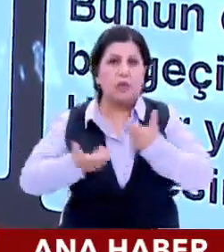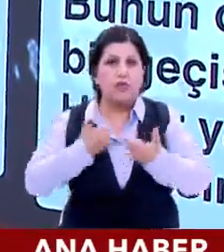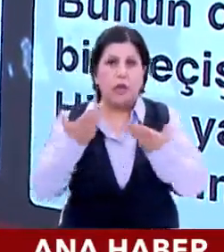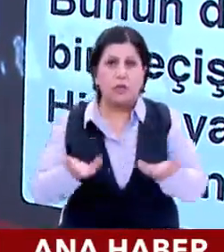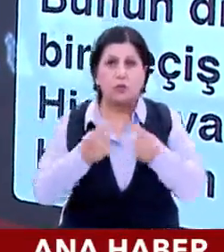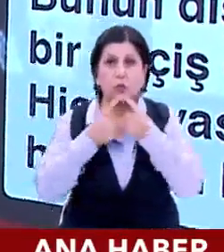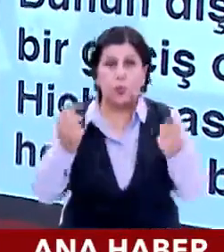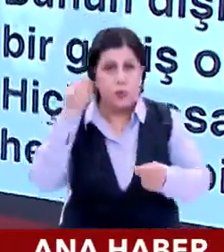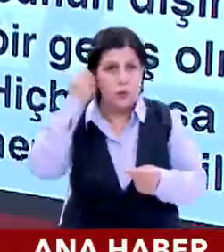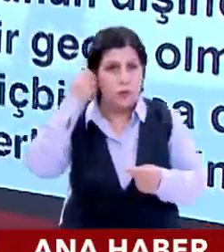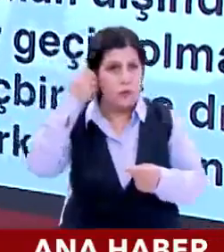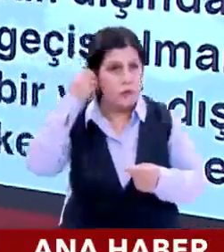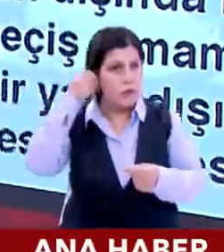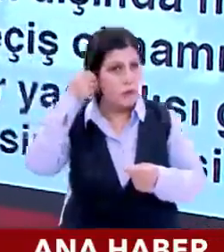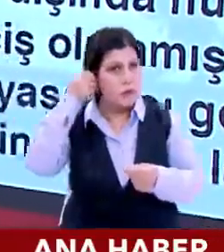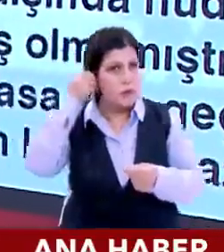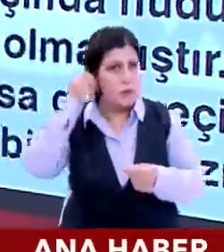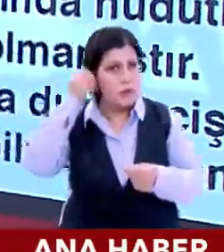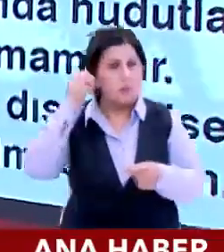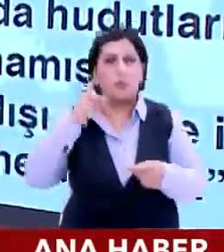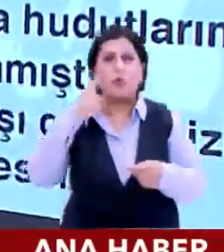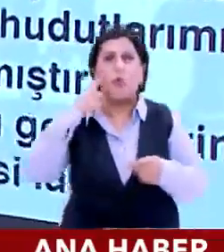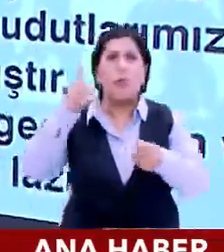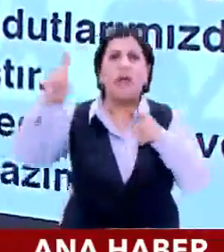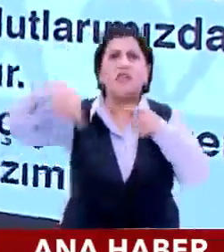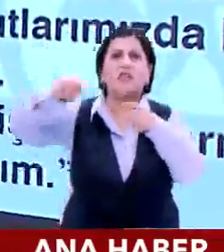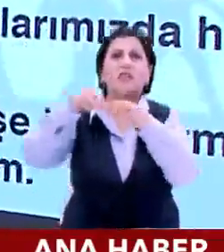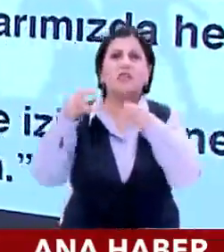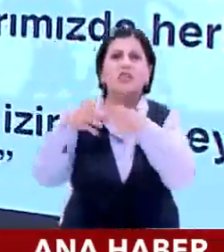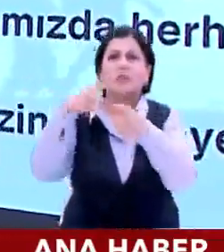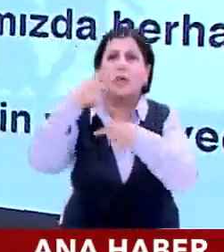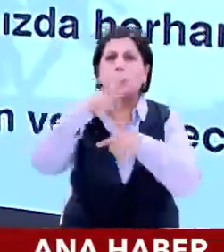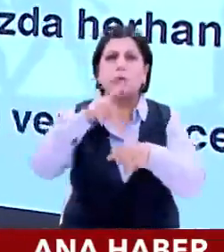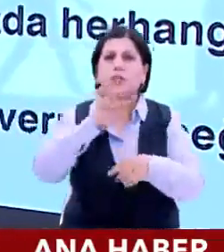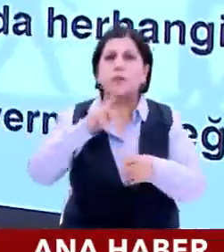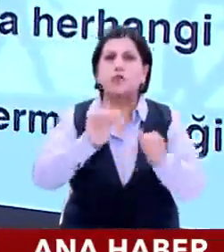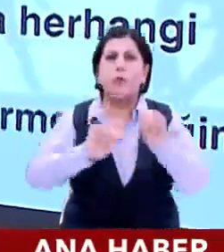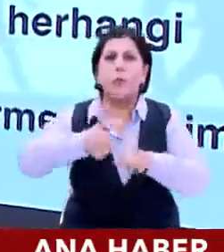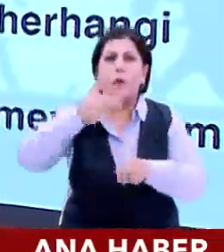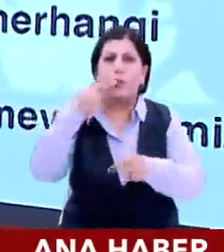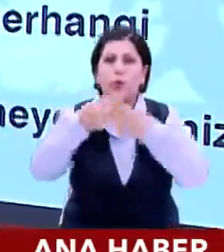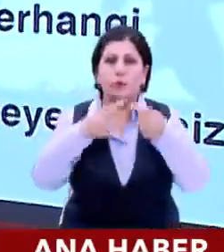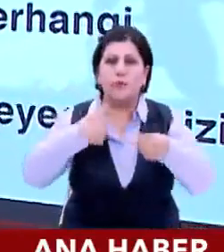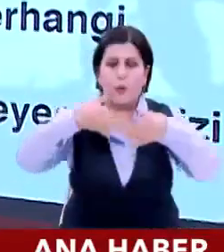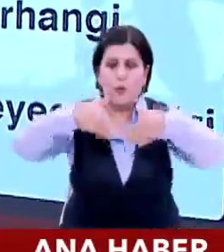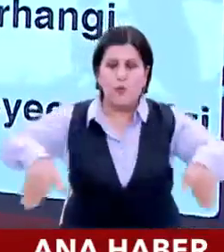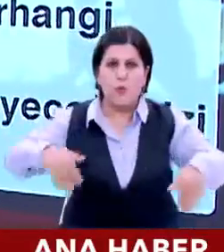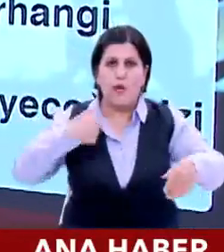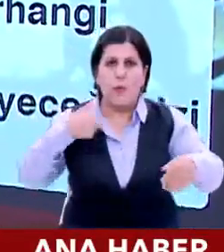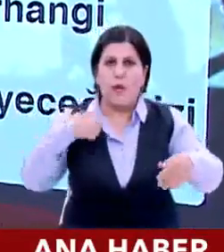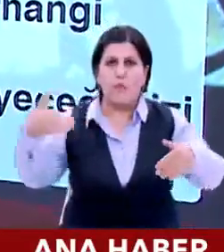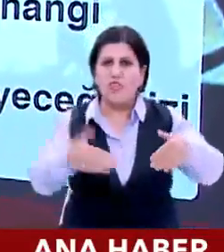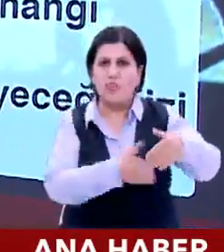peki hükümet kanadı Ne diyor Şimdi diyor ki Hulusi Akasya ona bakalım huduklarımızda geçiş yok